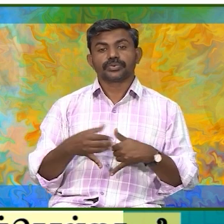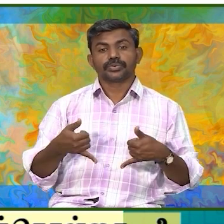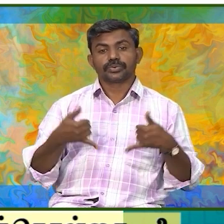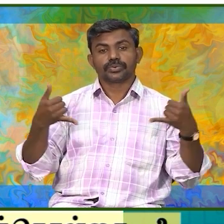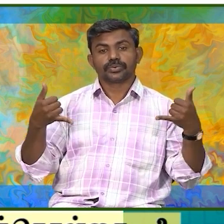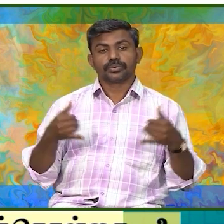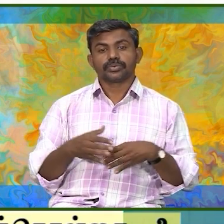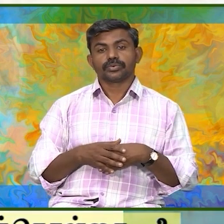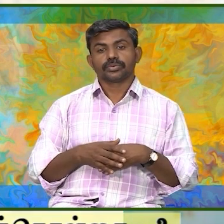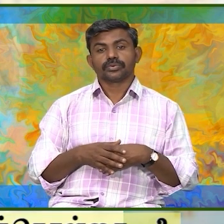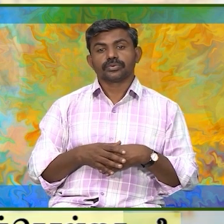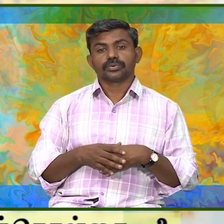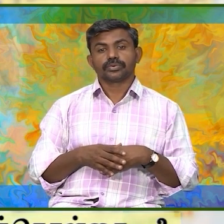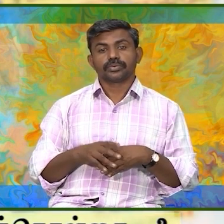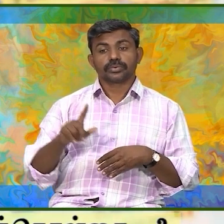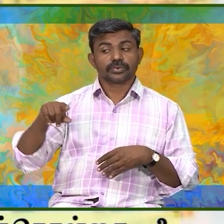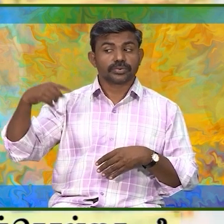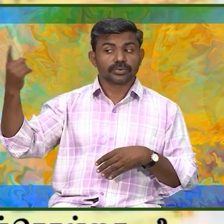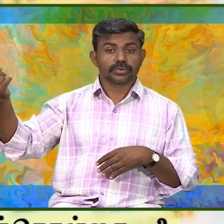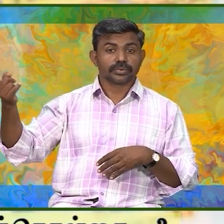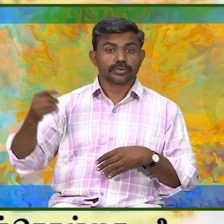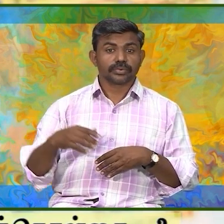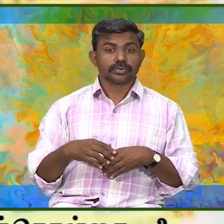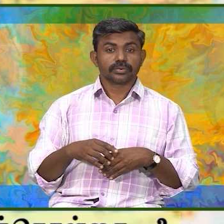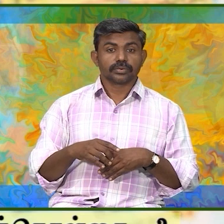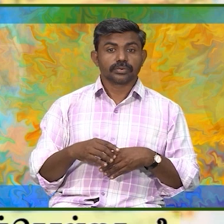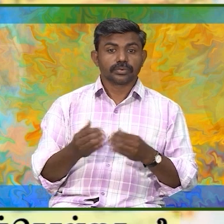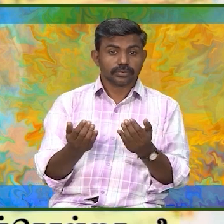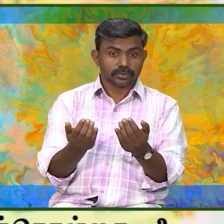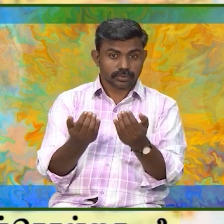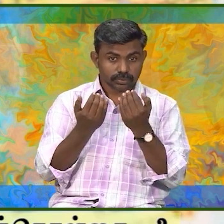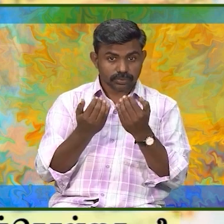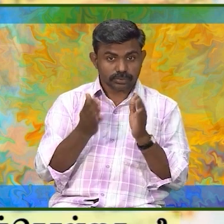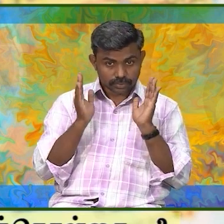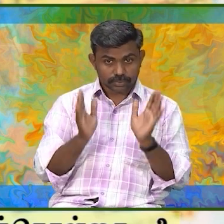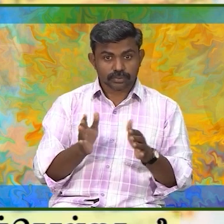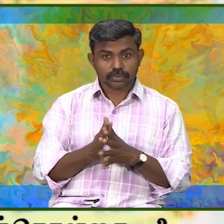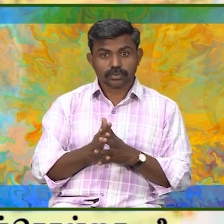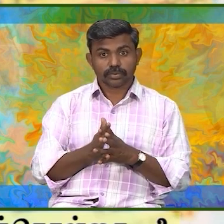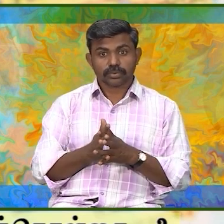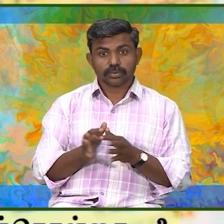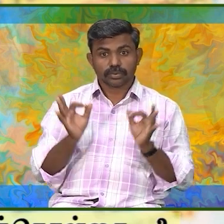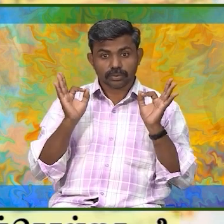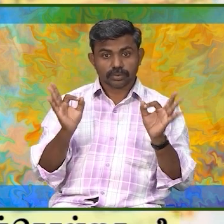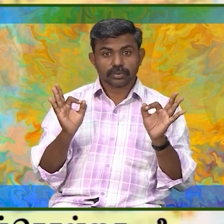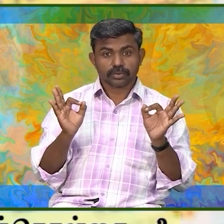இந்தியாவினுடைய சில கொள்கைகள் வந்து தேசிய நலனை எந்த விதத்திலும் பாதுகாக்கக்கூடியதாகத்தான் இருக்கணும். நலனை